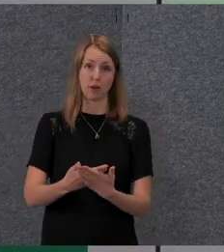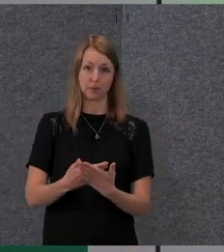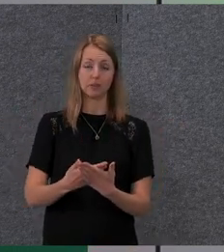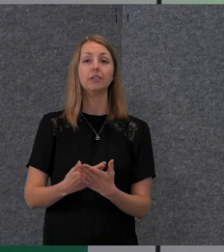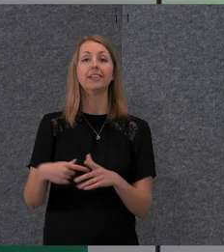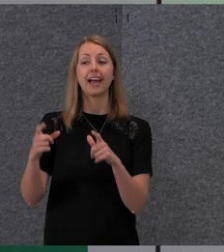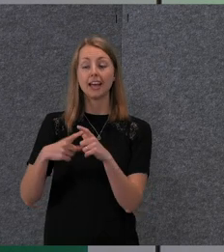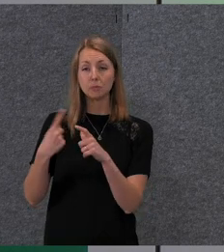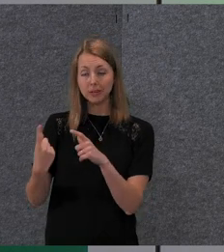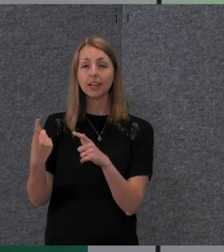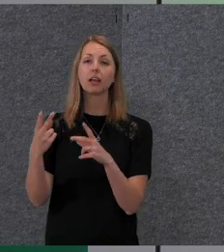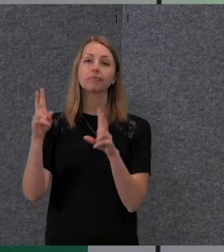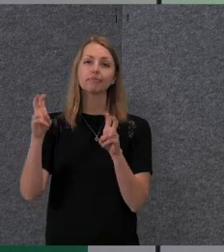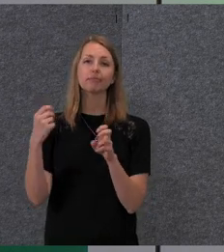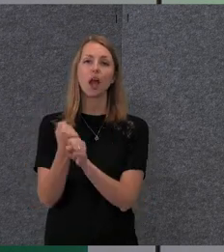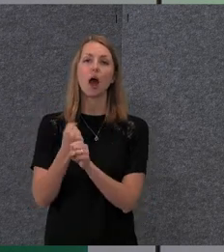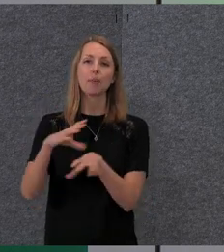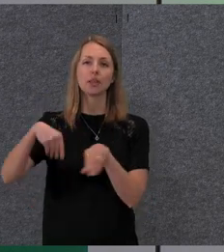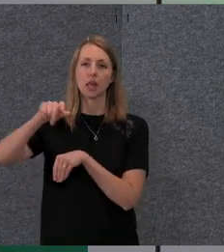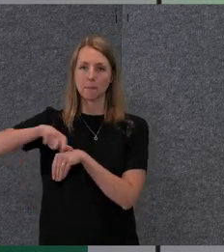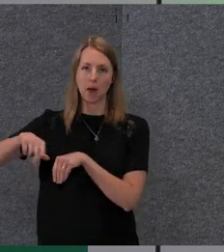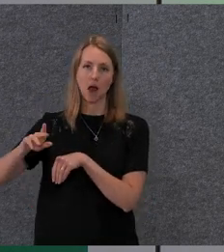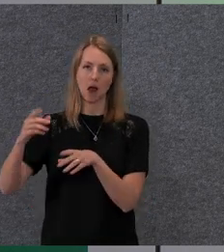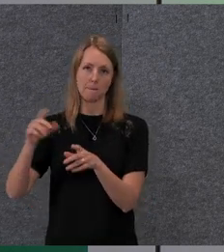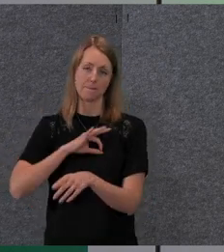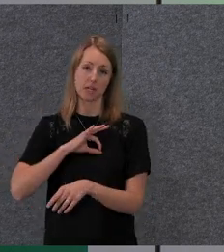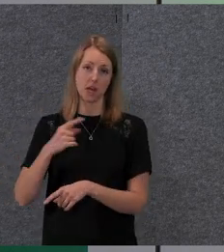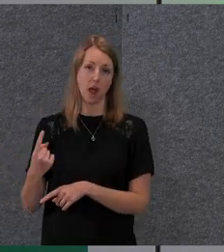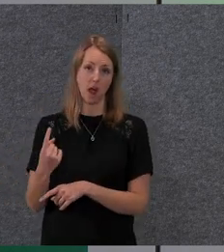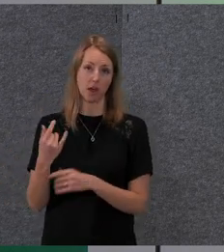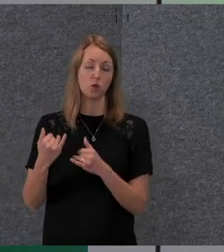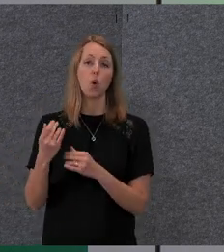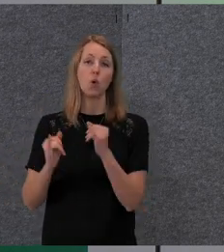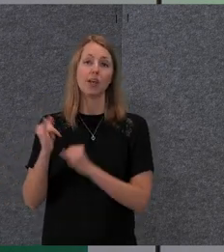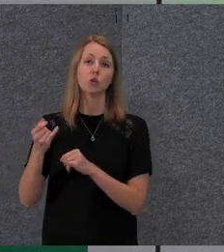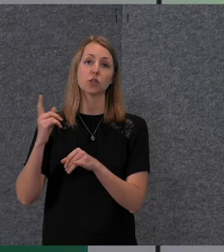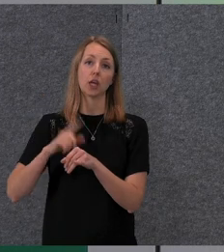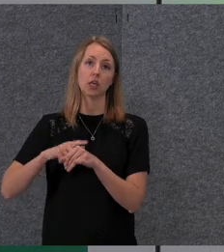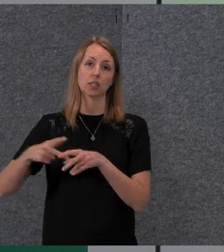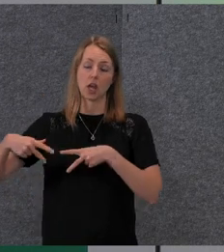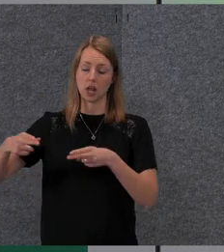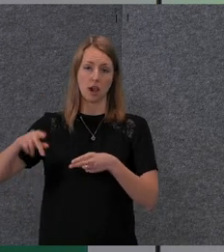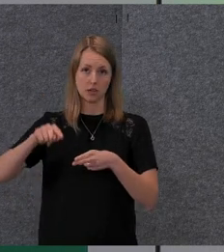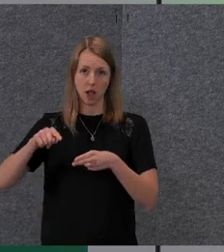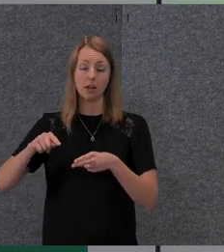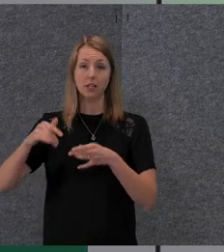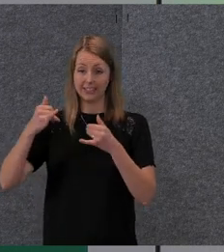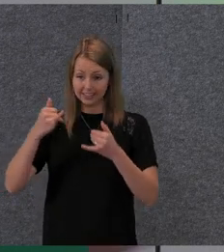als Arbeitnehmerinnenpartei des Industriezeitalters kann im sozialökologischen Umbau die